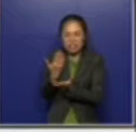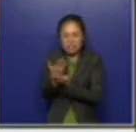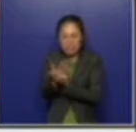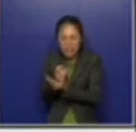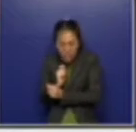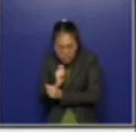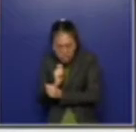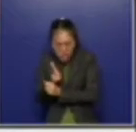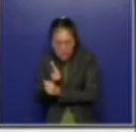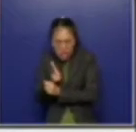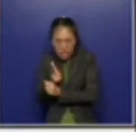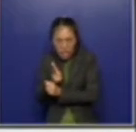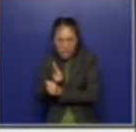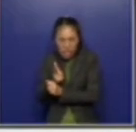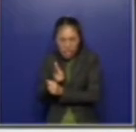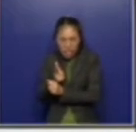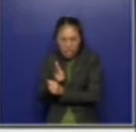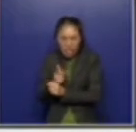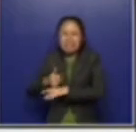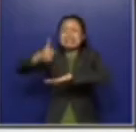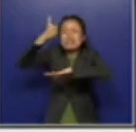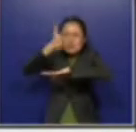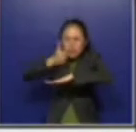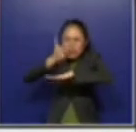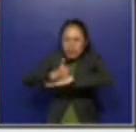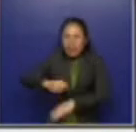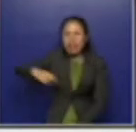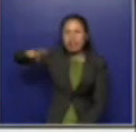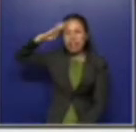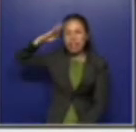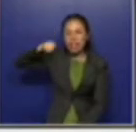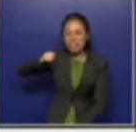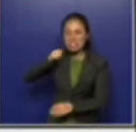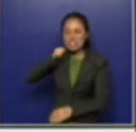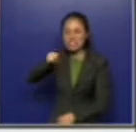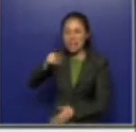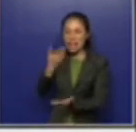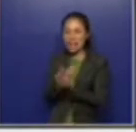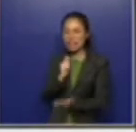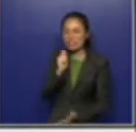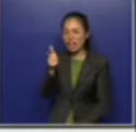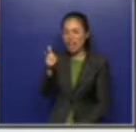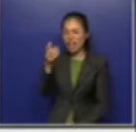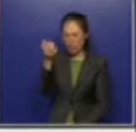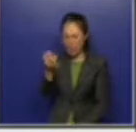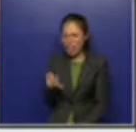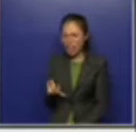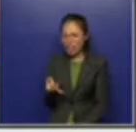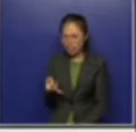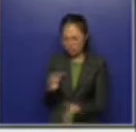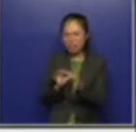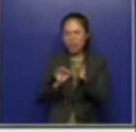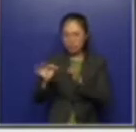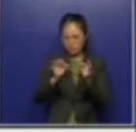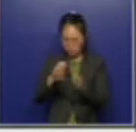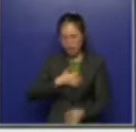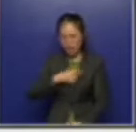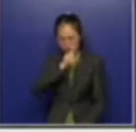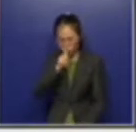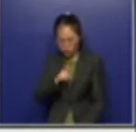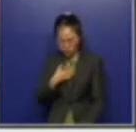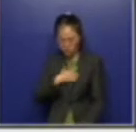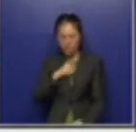ทนตามคำสั่งหัวหน้าคสช.อะไรนะเดี๋ยวท่านอธิบายหน่อยเถอะอยากรู้น